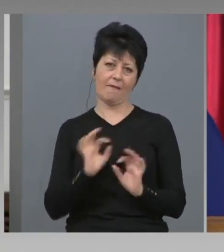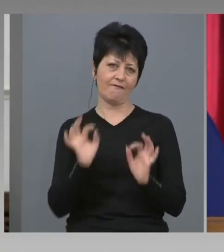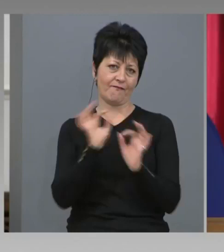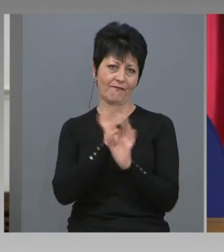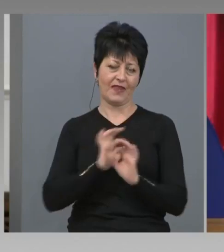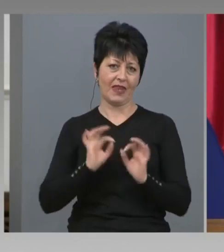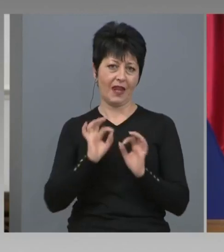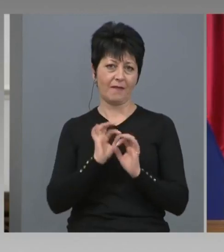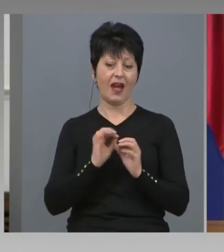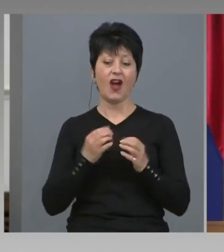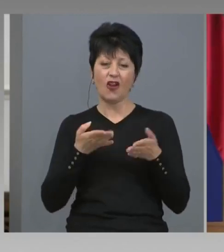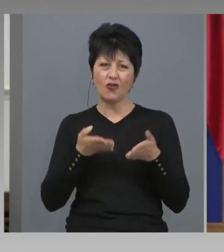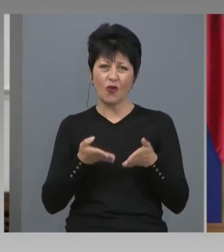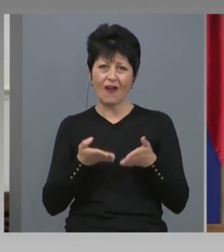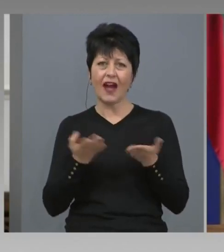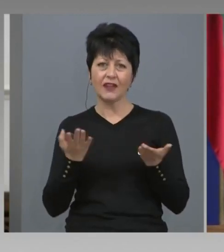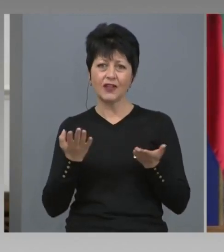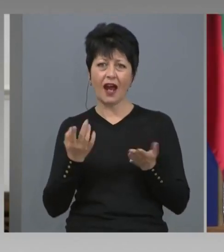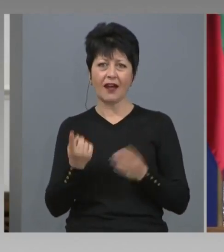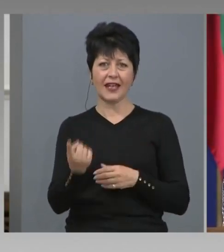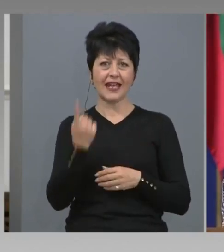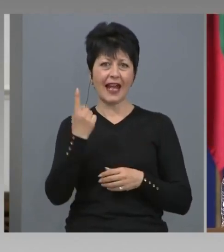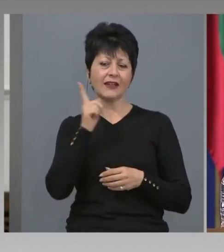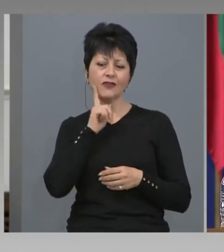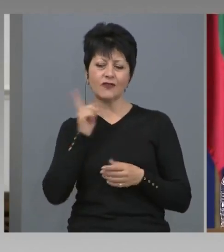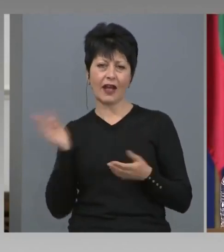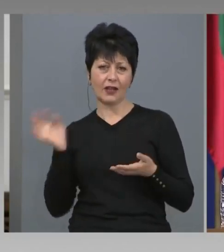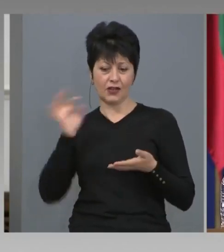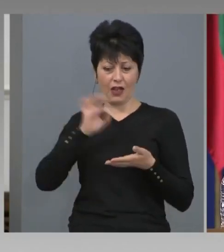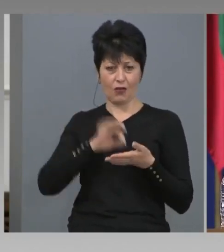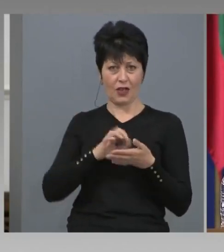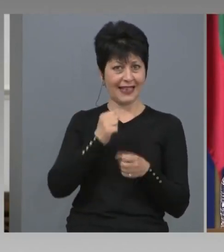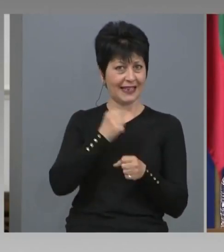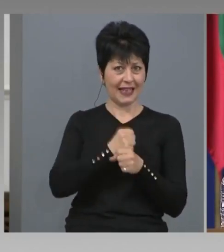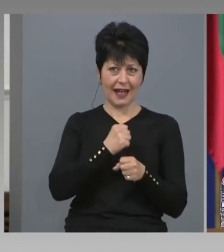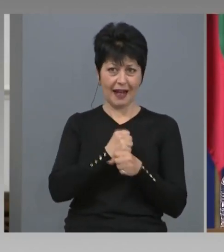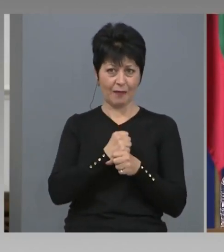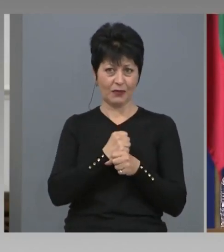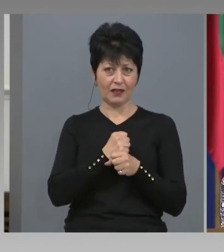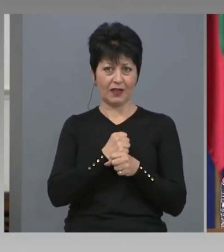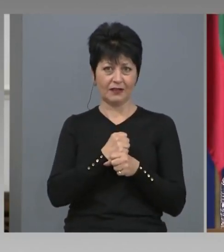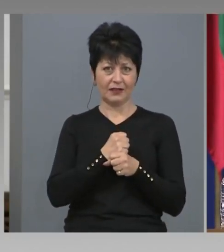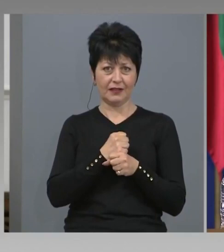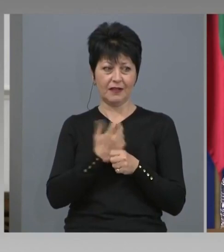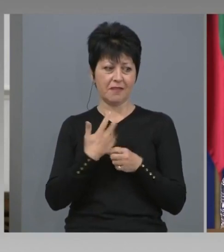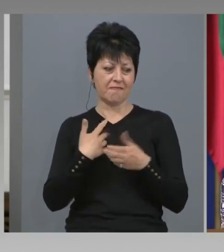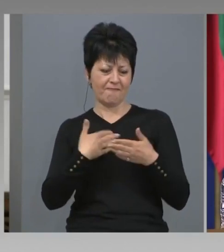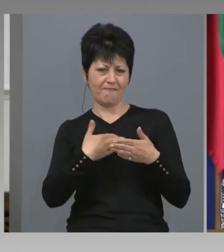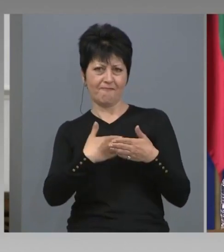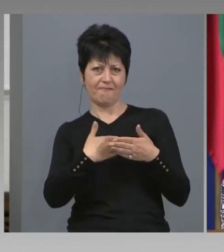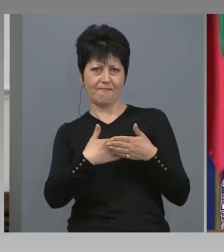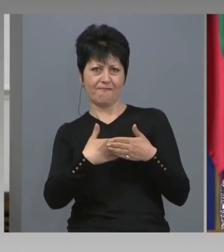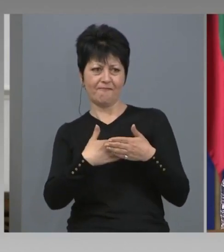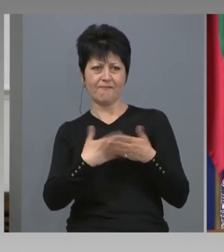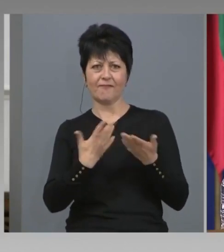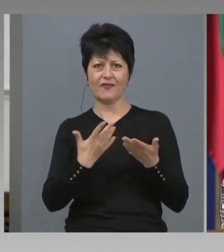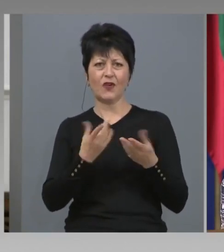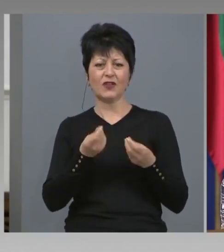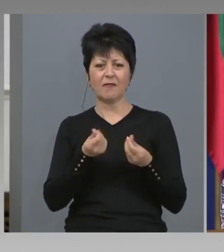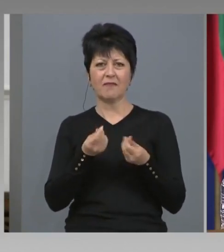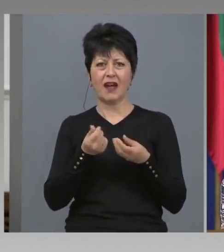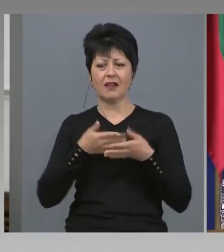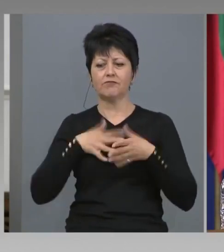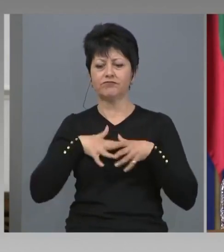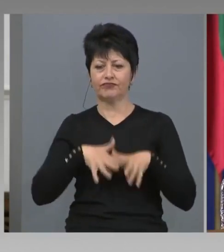души ще дойдат на работа, на фона на милиардите, които изтичат по мярката 60-40, да речеме, или по